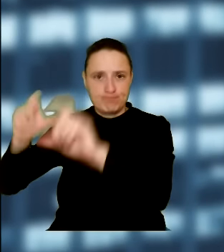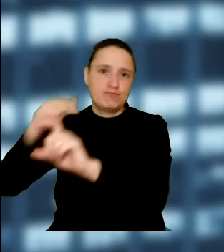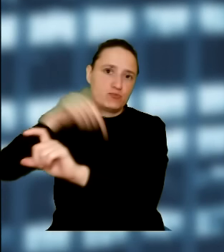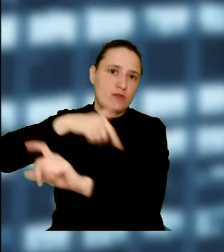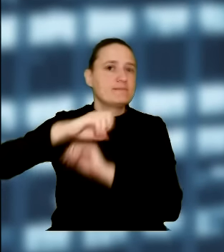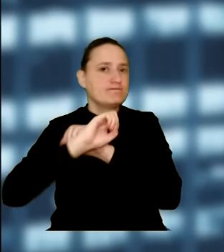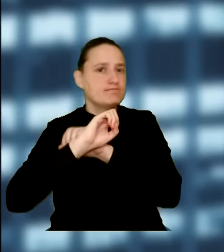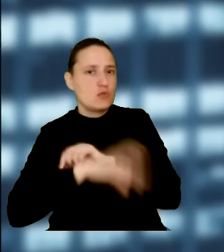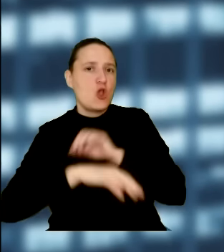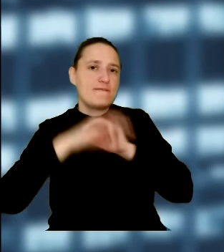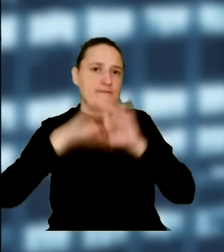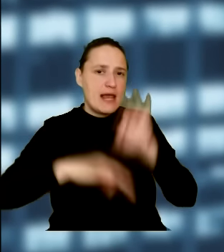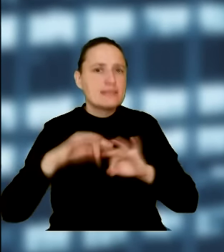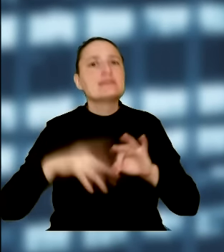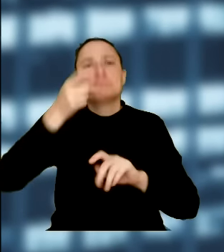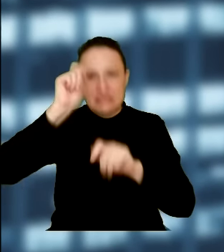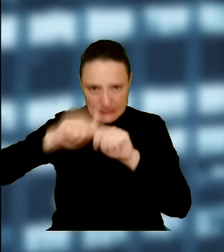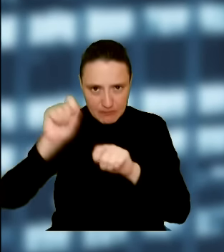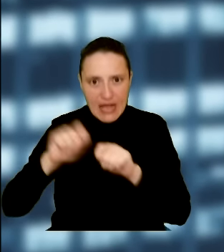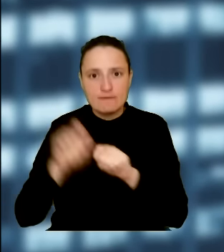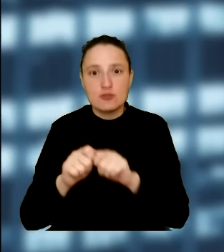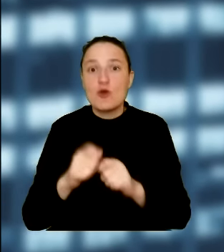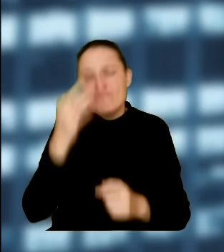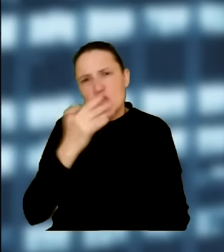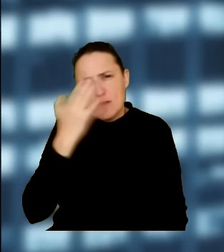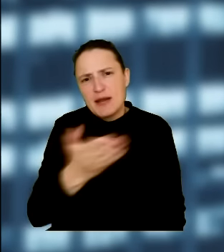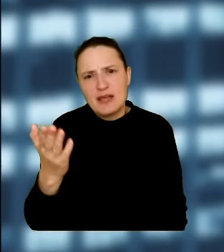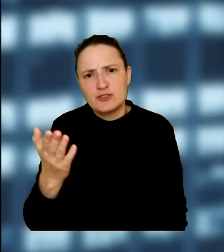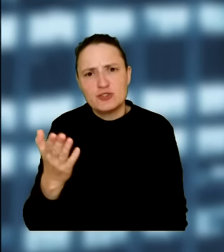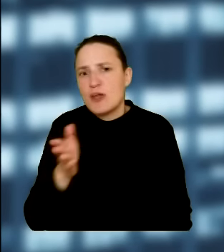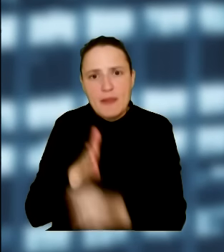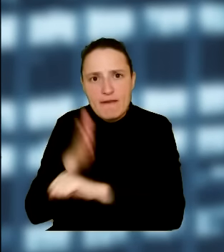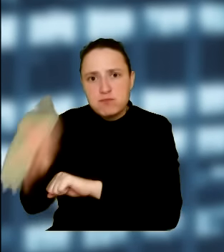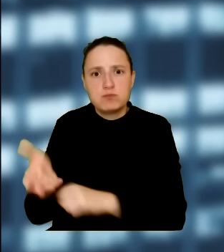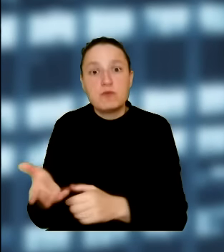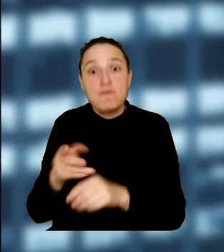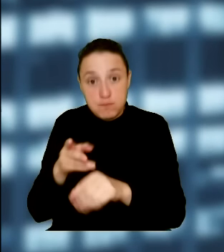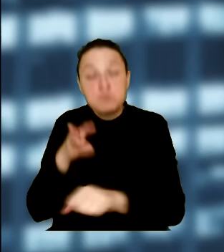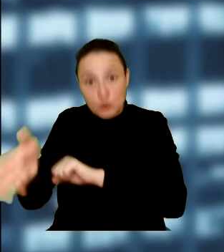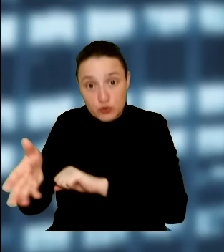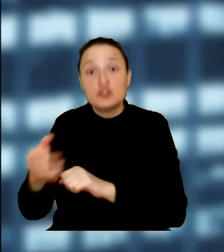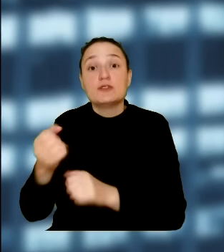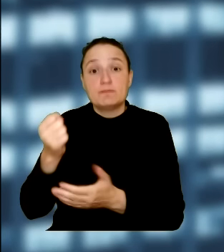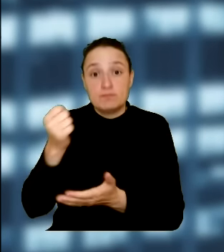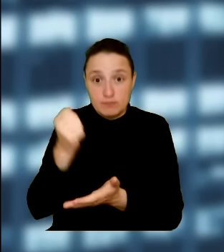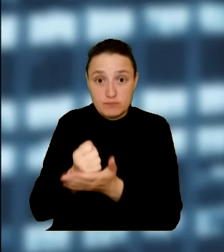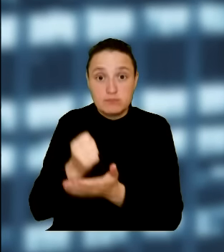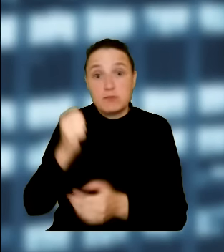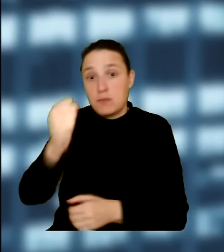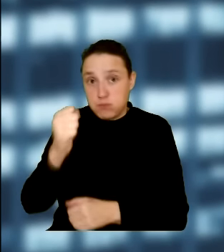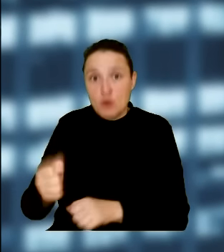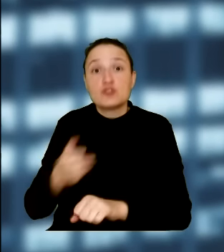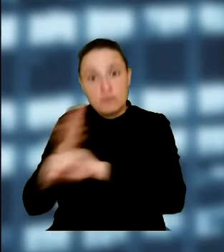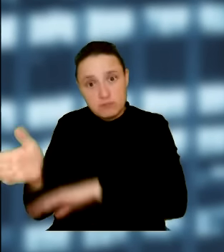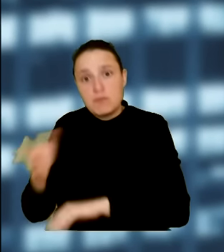weryfikację tych zapowiedzi w resorcie. Proszę sobie wyobrazić, że oni ich wpuścili. Wpuścili ich tam do tego MON-u, tylko że nikt z nimi nie rozmawiał.